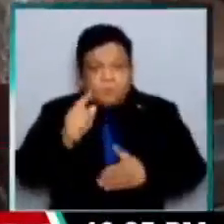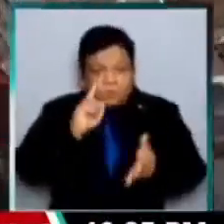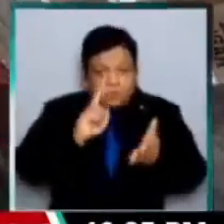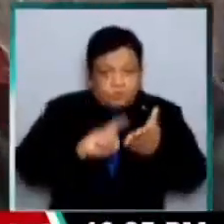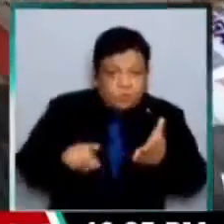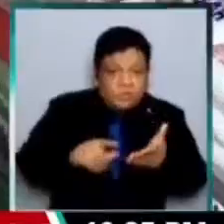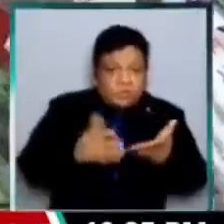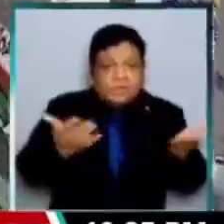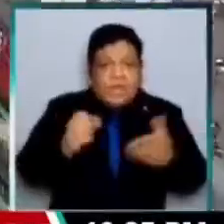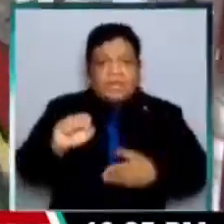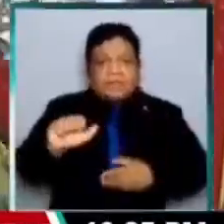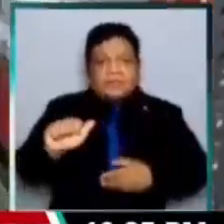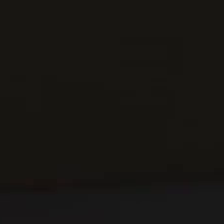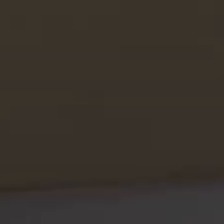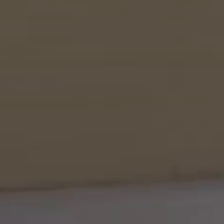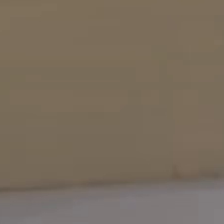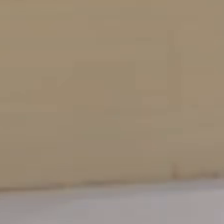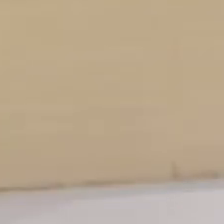pamilihan.